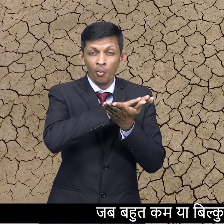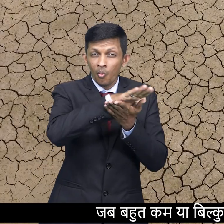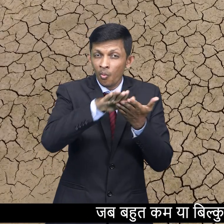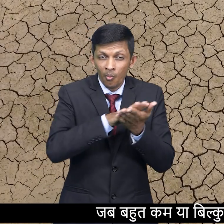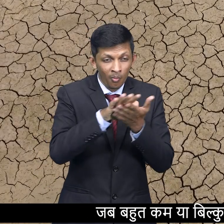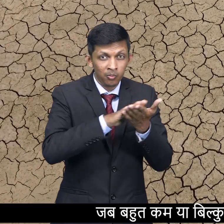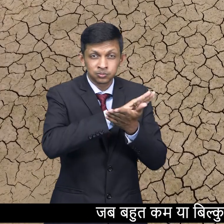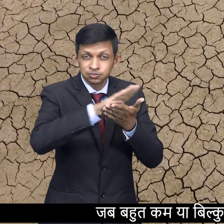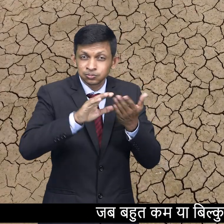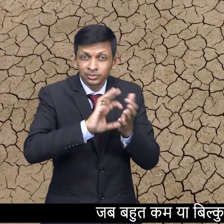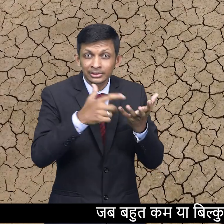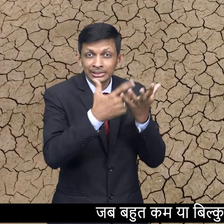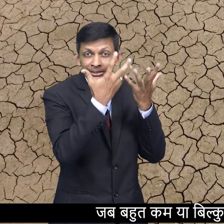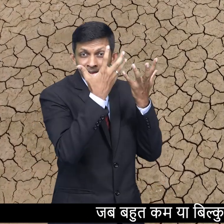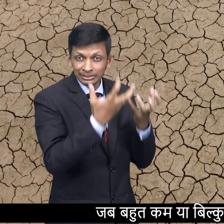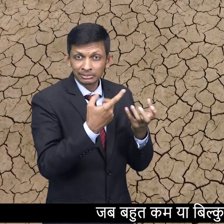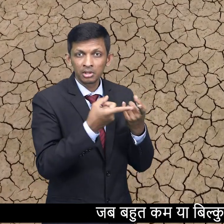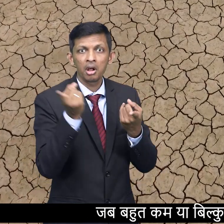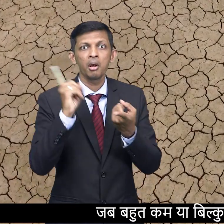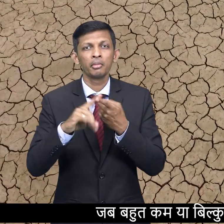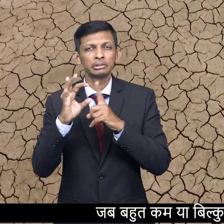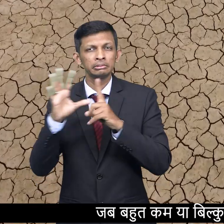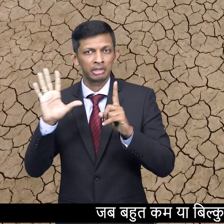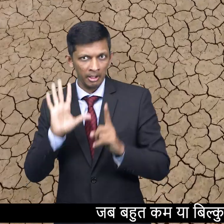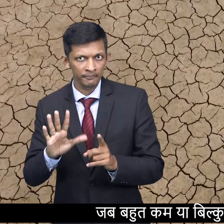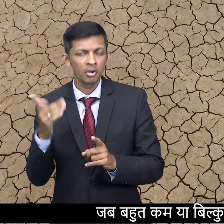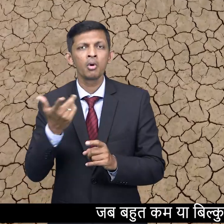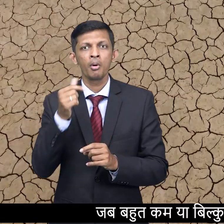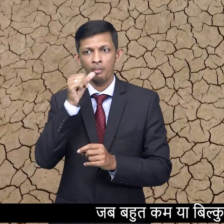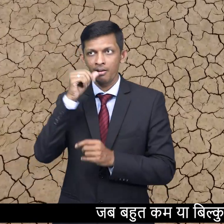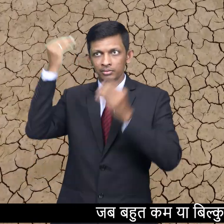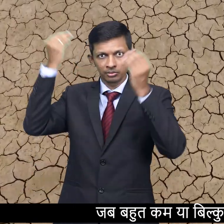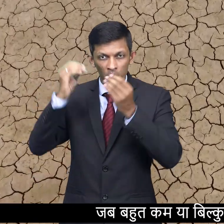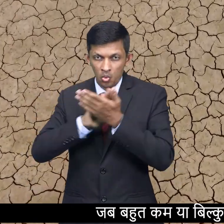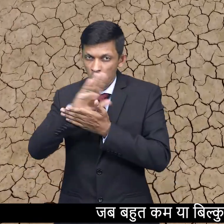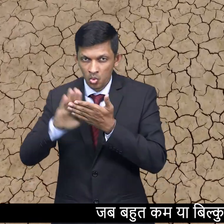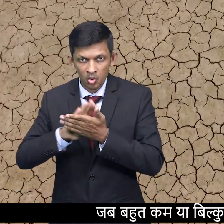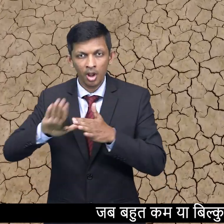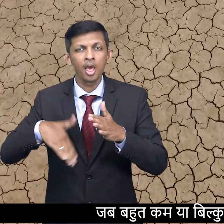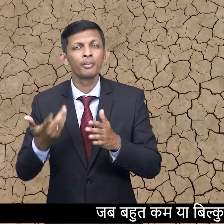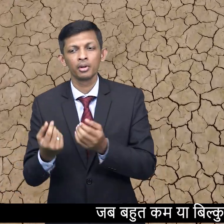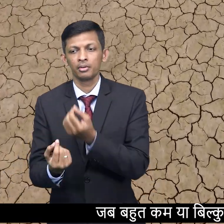जब बहुत कम या बिल्कुल भी वर्षा नहीं होती है तो सूखा पड़ता है।